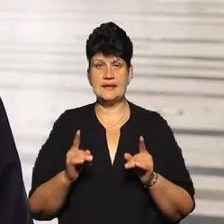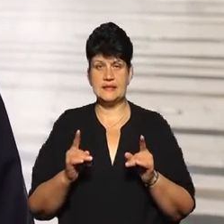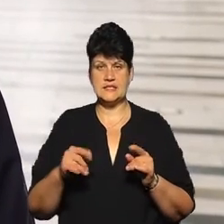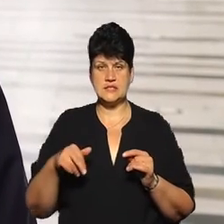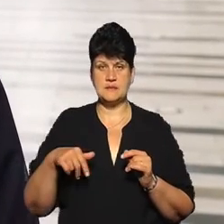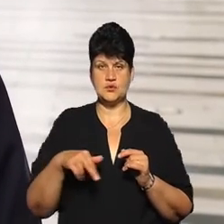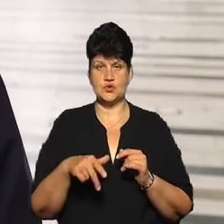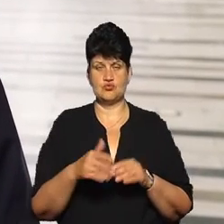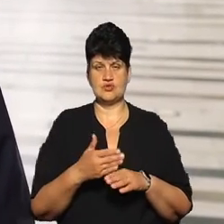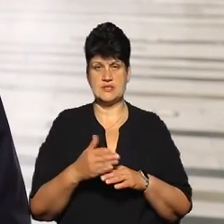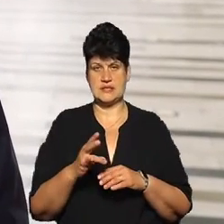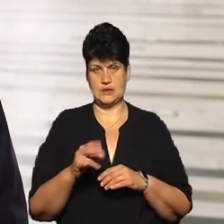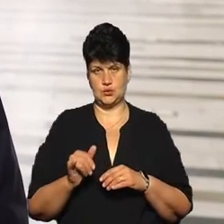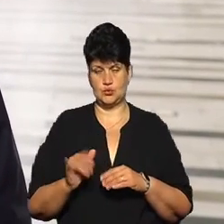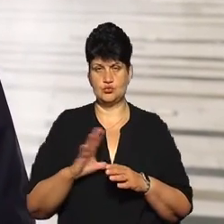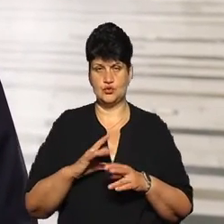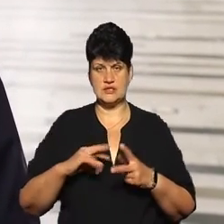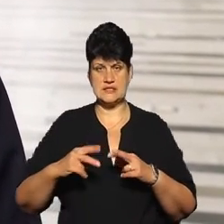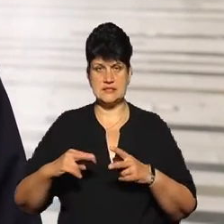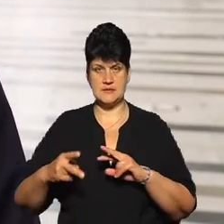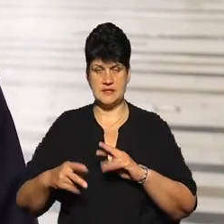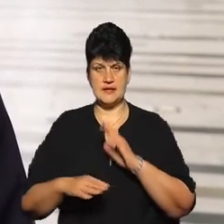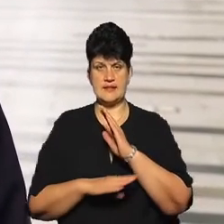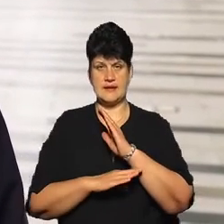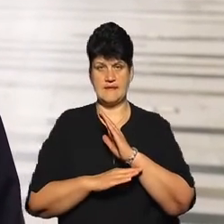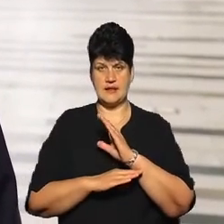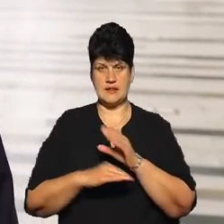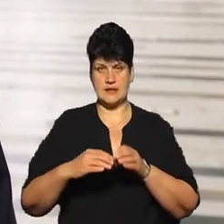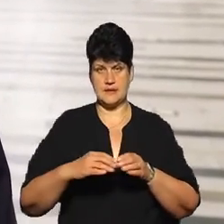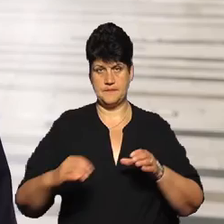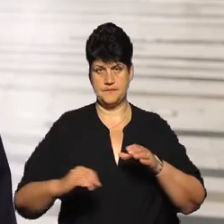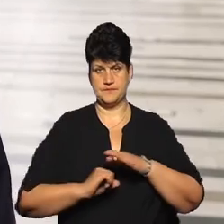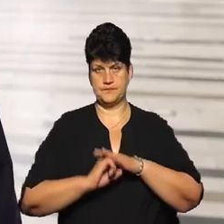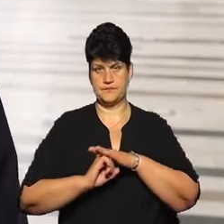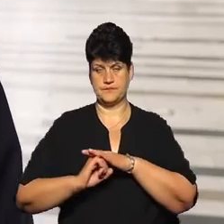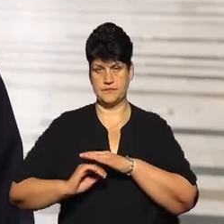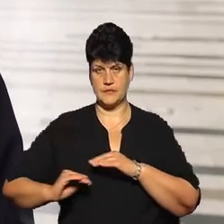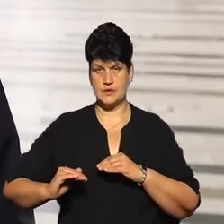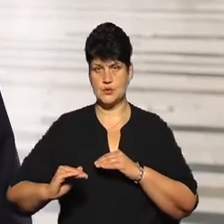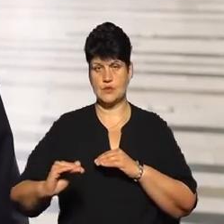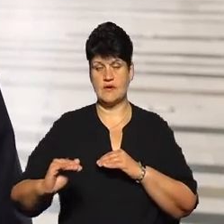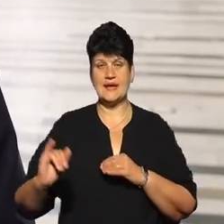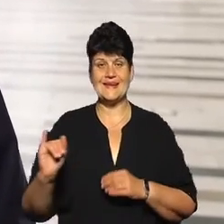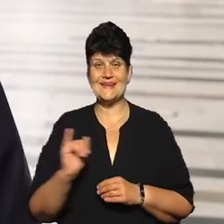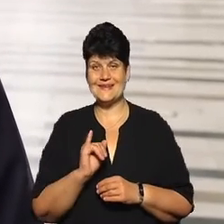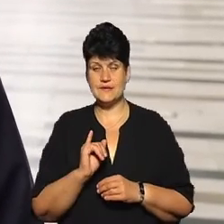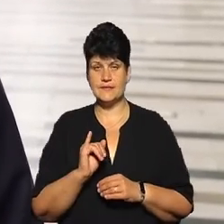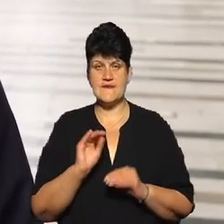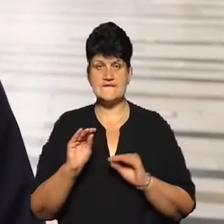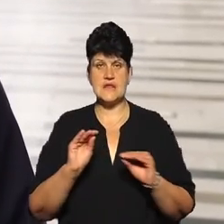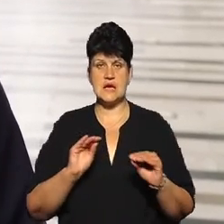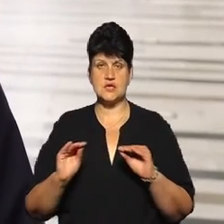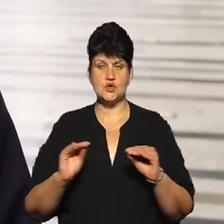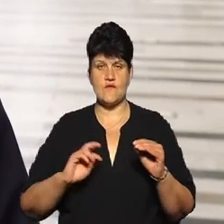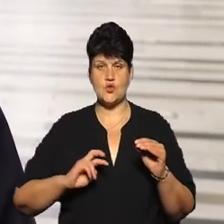частини. Тобто було замінена дерев'яна, повністю замінена дерев'яна основа і влаштовано сходи